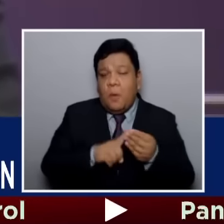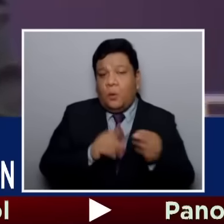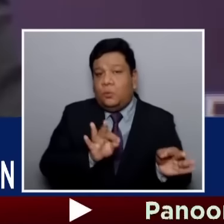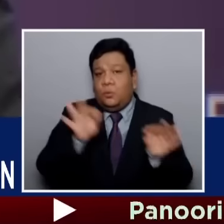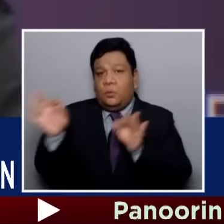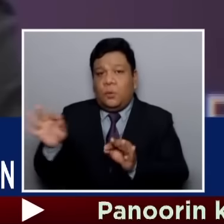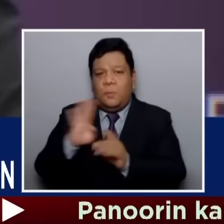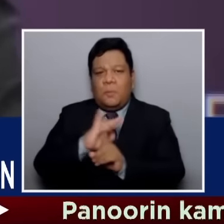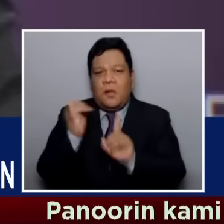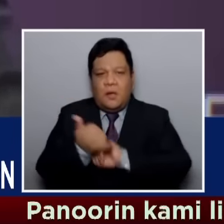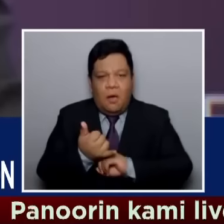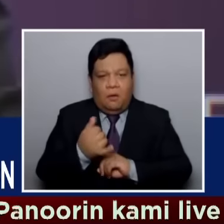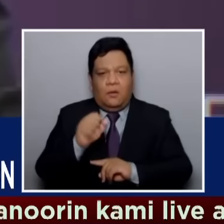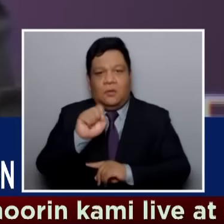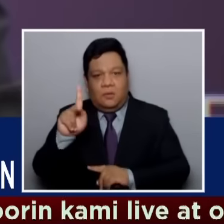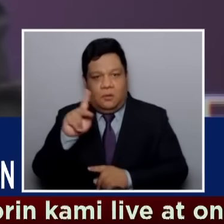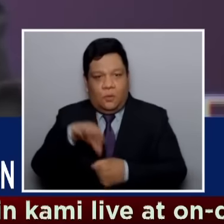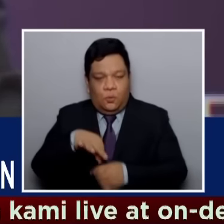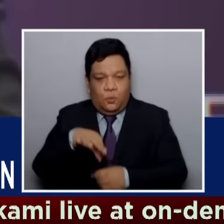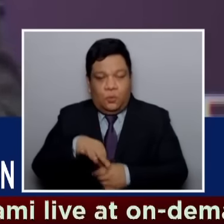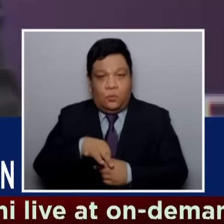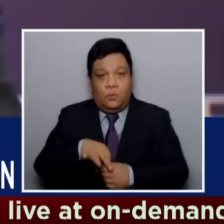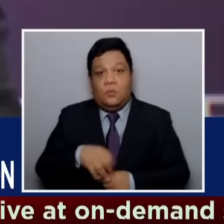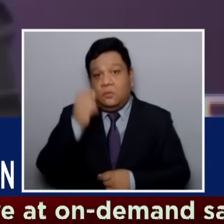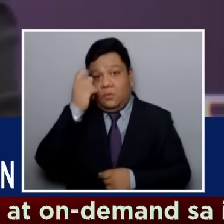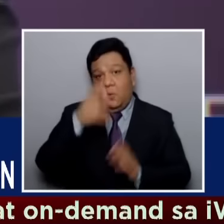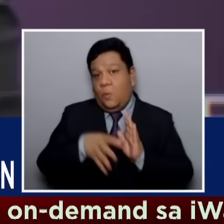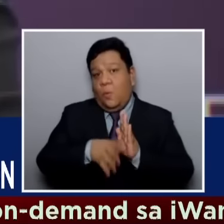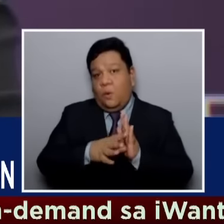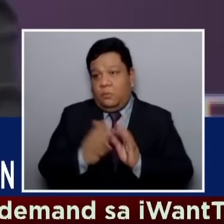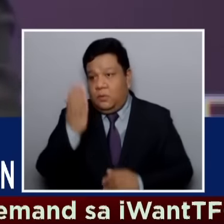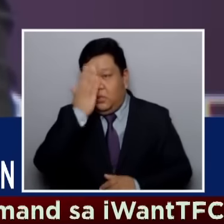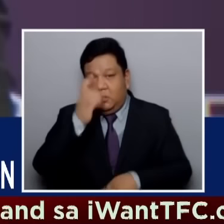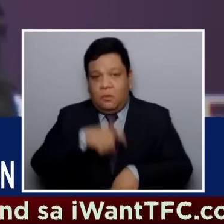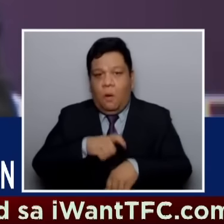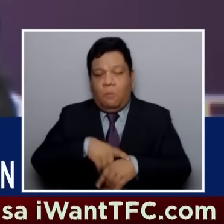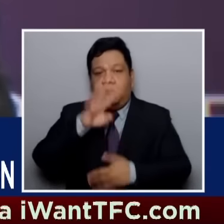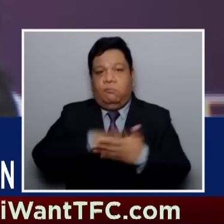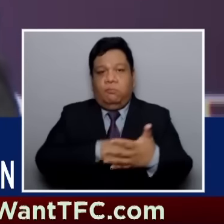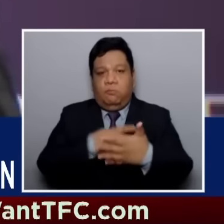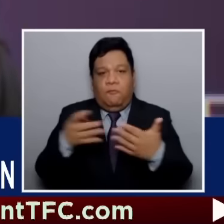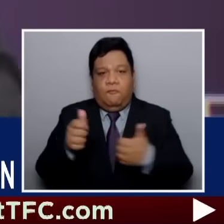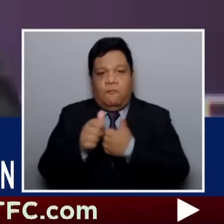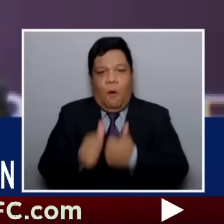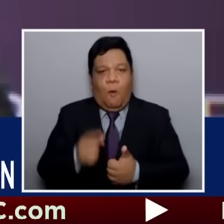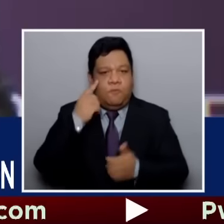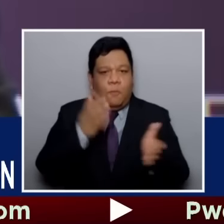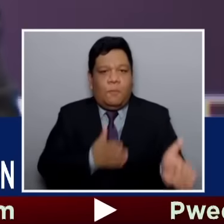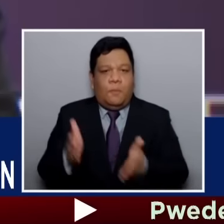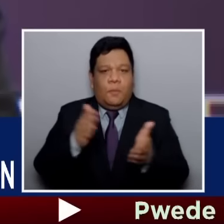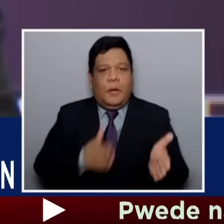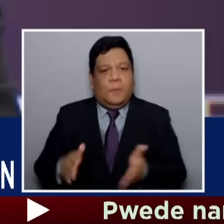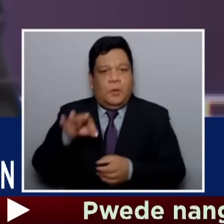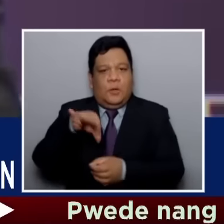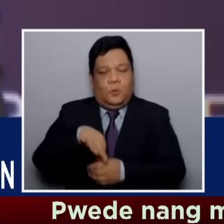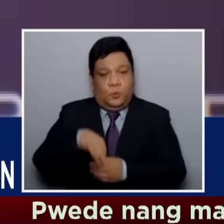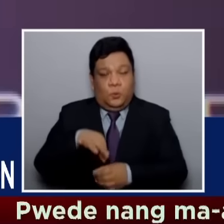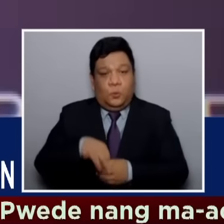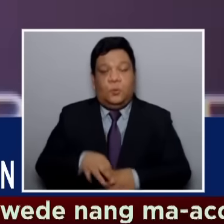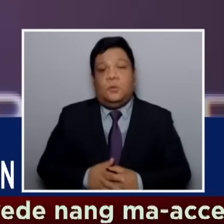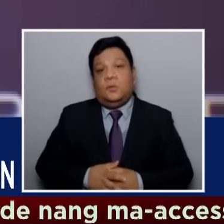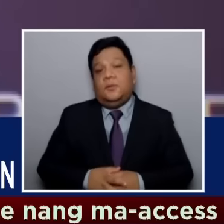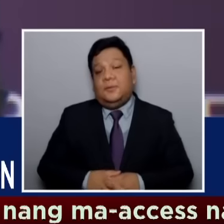SK elections. Gipit na rin sa oras ang COMELEC na may sinusunod na timeline para paghandaan ng halalan. Paliwanag sa